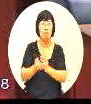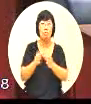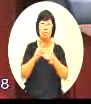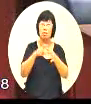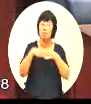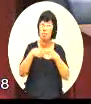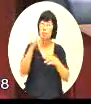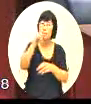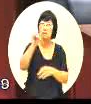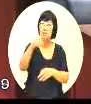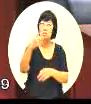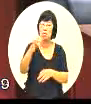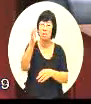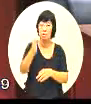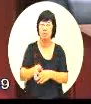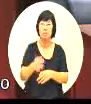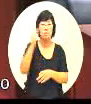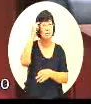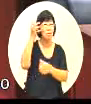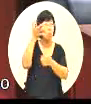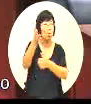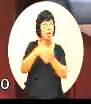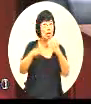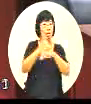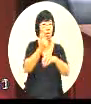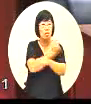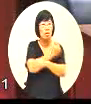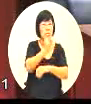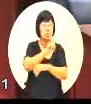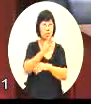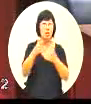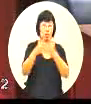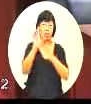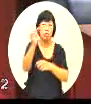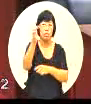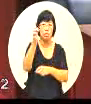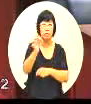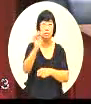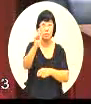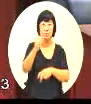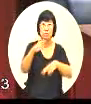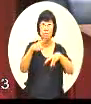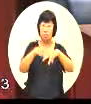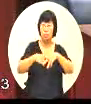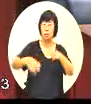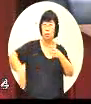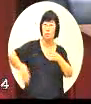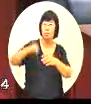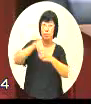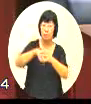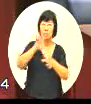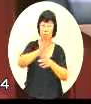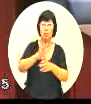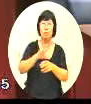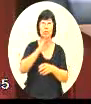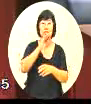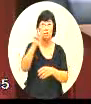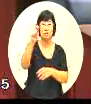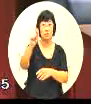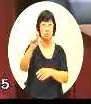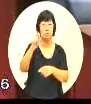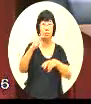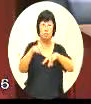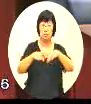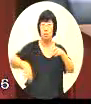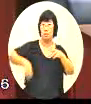问他说：“那你成功的重点在哪里？”他就说：“资本投资。”一共一谈的景几乎都各手刀出，而且是资本投资啊，